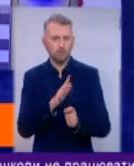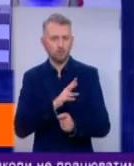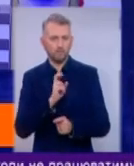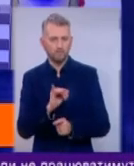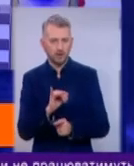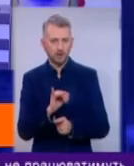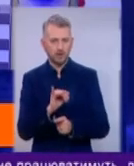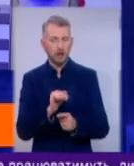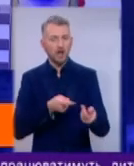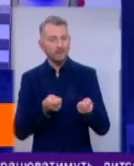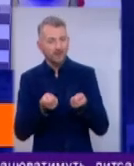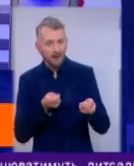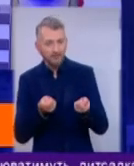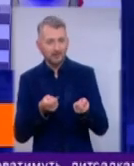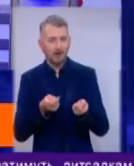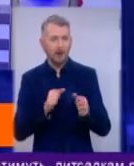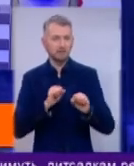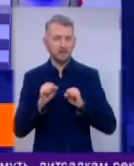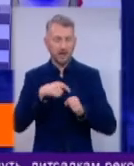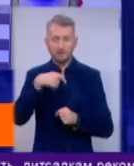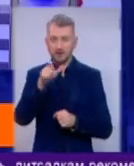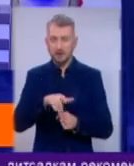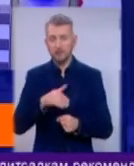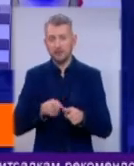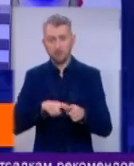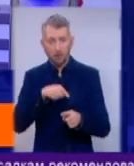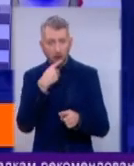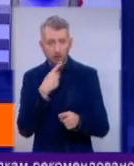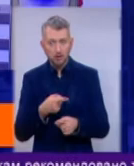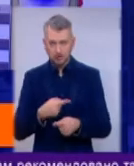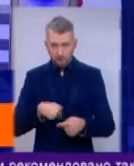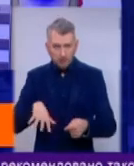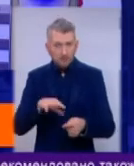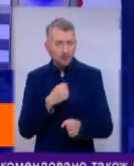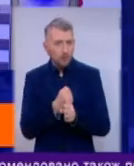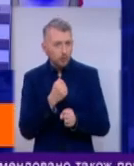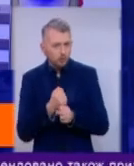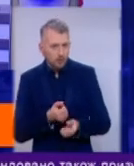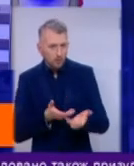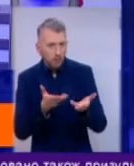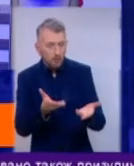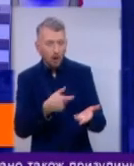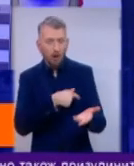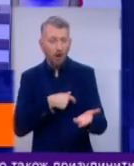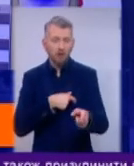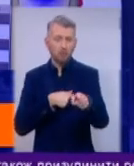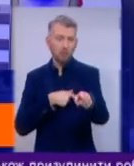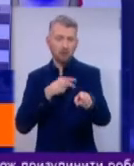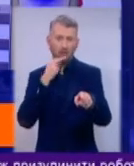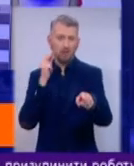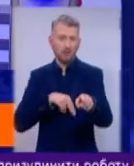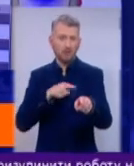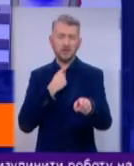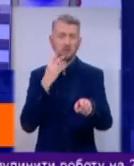якраз владі, адміністрації президента, бо після цього вони могли казати, бачите, ми ж все зробили, ми ж подали. А от депутати, вони не проголосували, тому